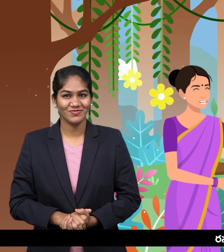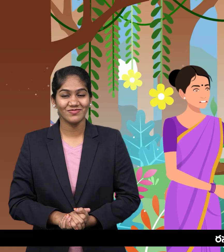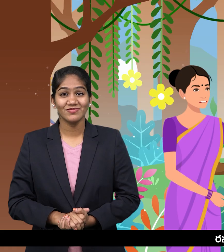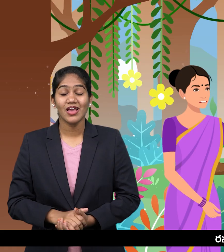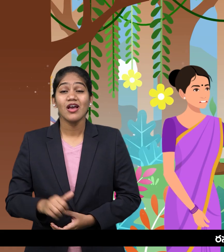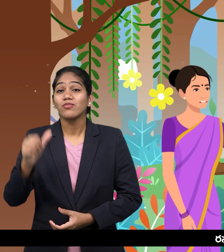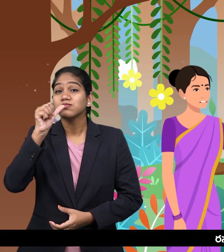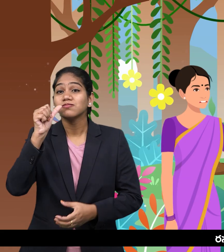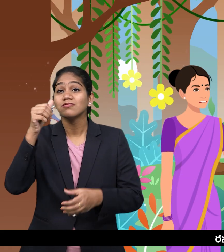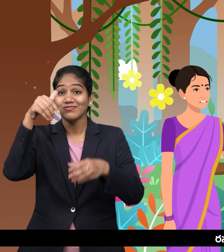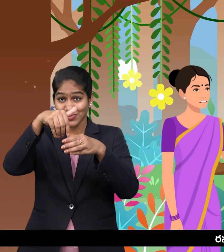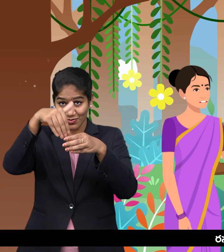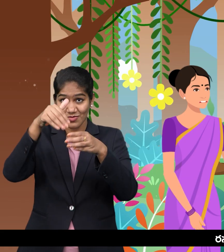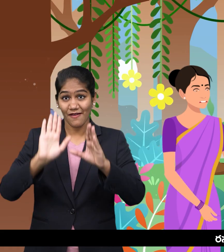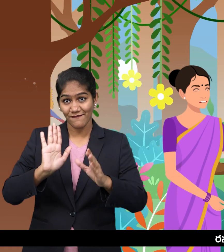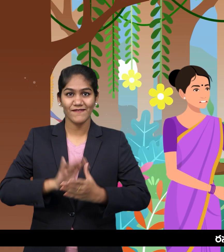రసంతో కూడిన,